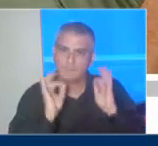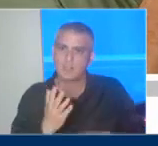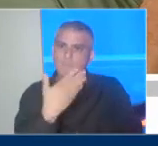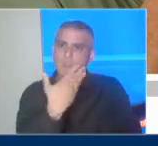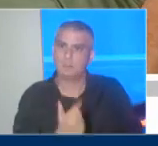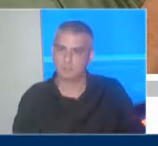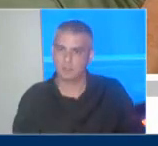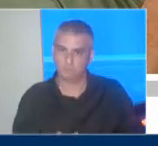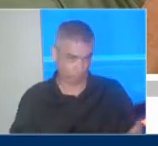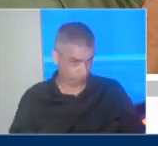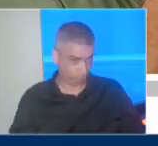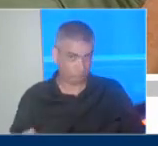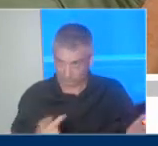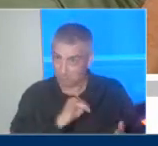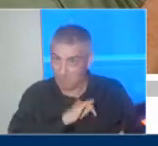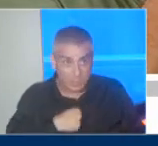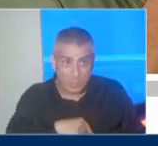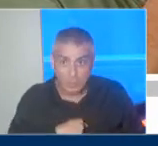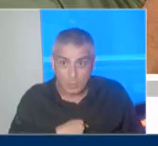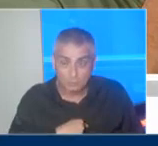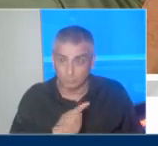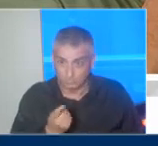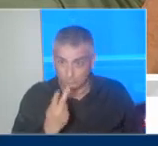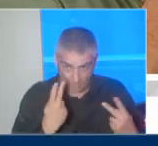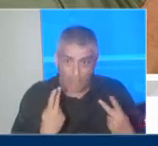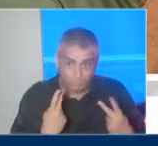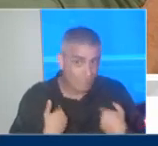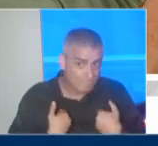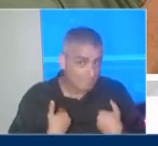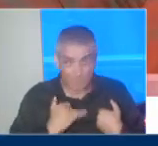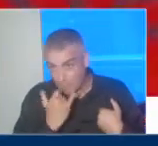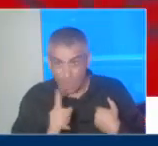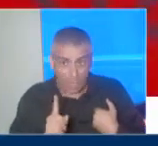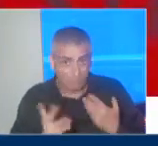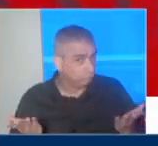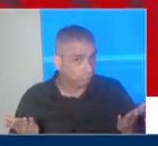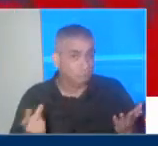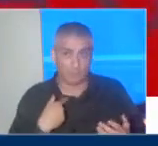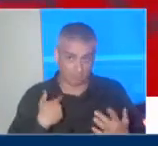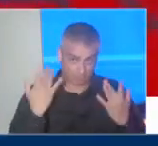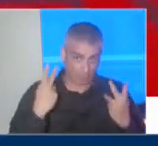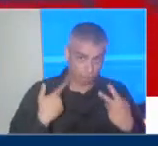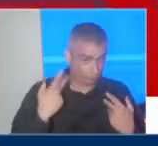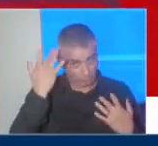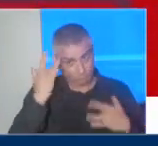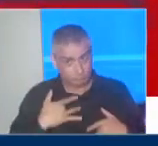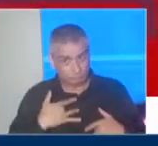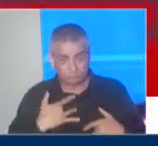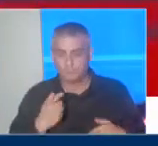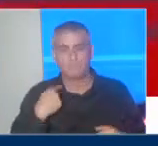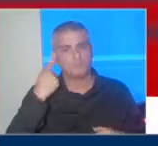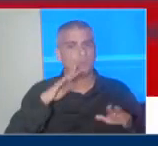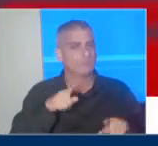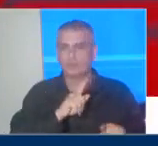כמדינה, קודם כל, האם זה מעניין אותנו? האם זה משנה לנו? חשוב לנו? לא חשוב לנו? זה אכפת לנו? זה לא אכפת לנו? אני חושבת